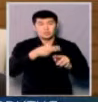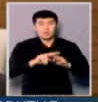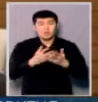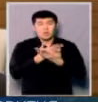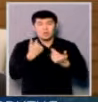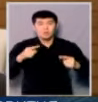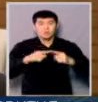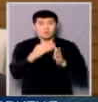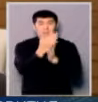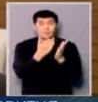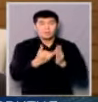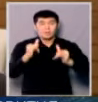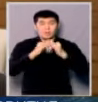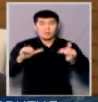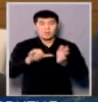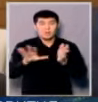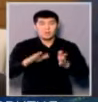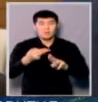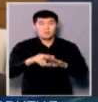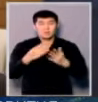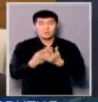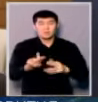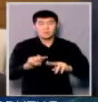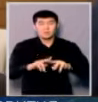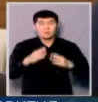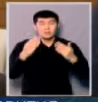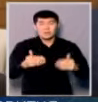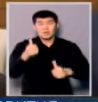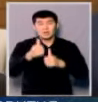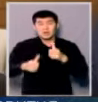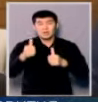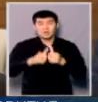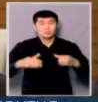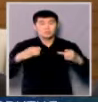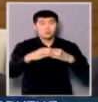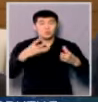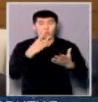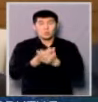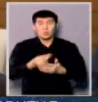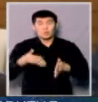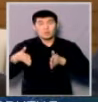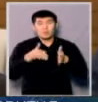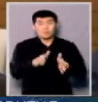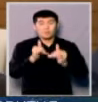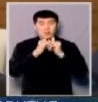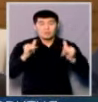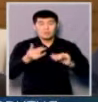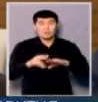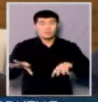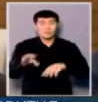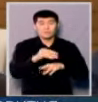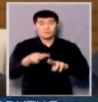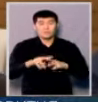нет конкретного плана развития электроэнергетической отрасли. В этой ситуации каждая энергокомпания вынуждена искать свой путь развития. Все это